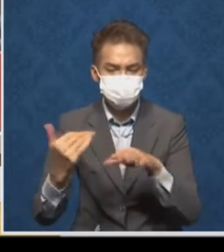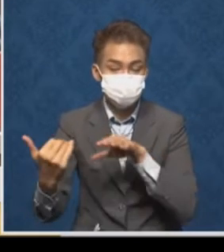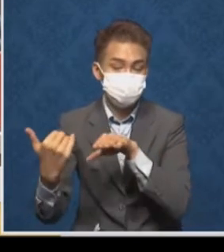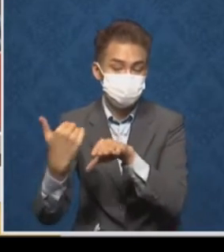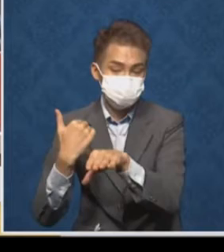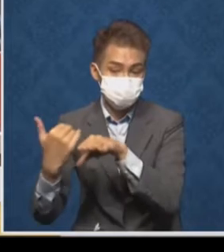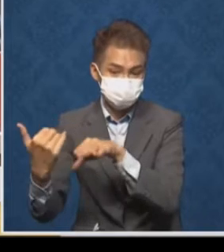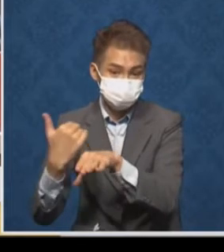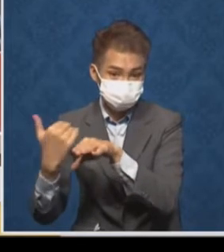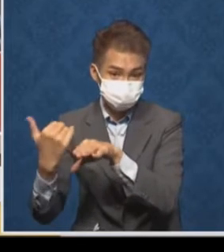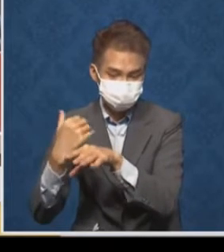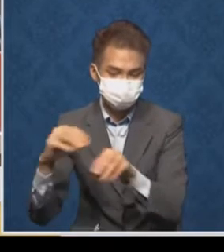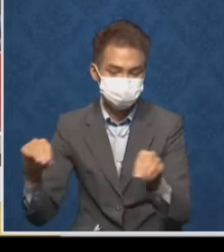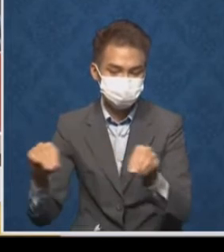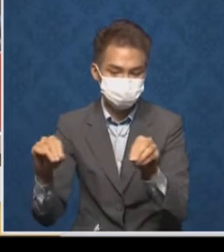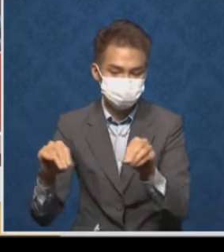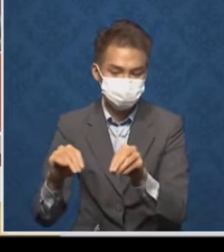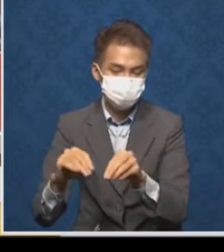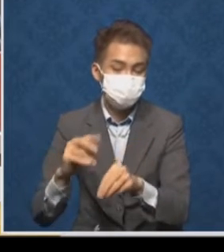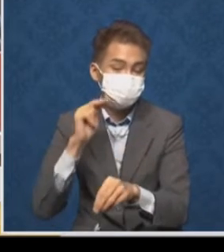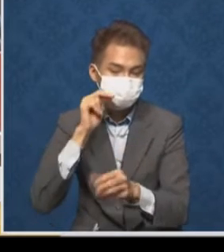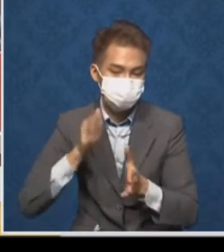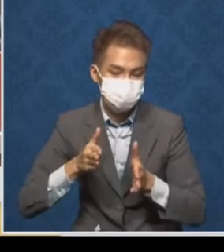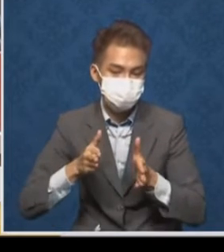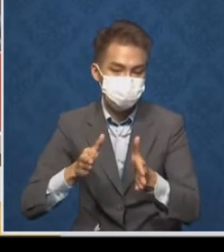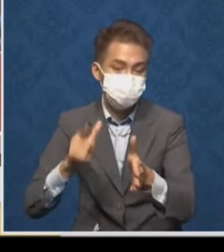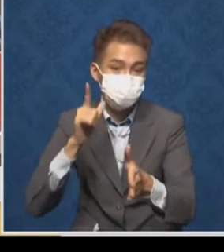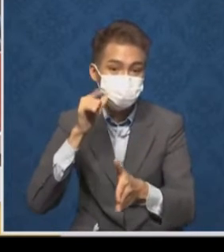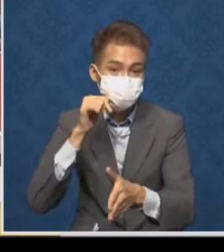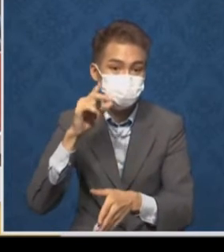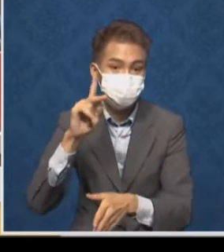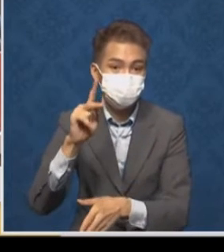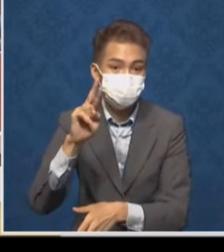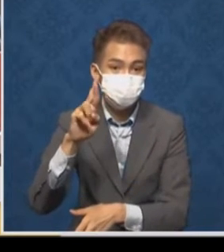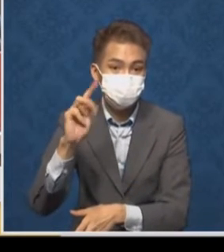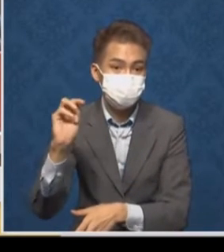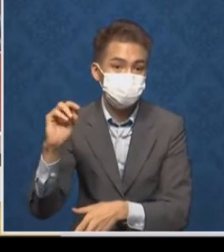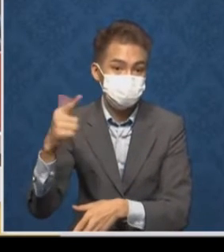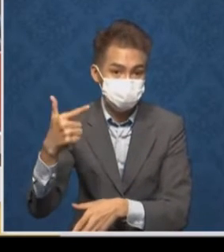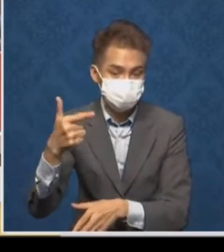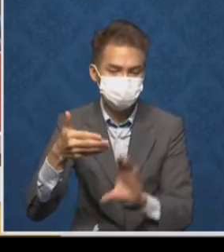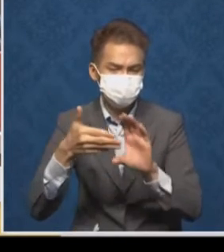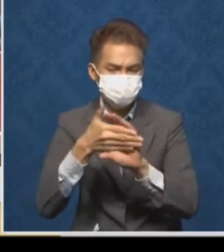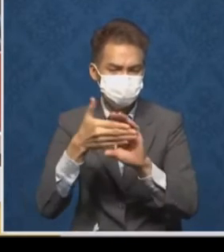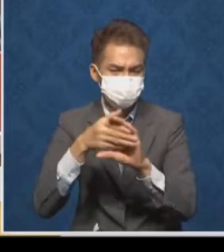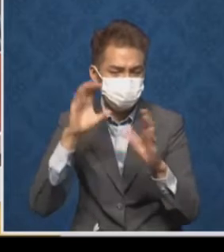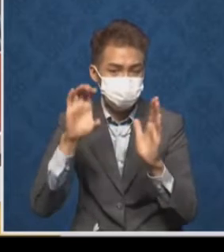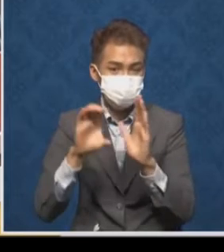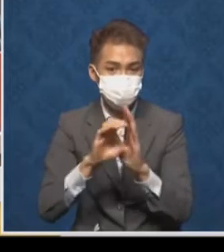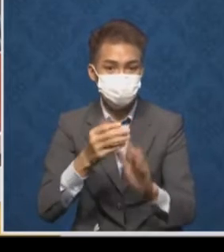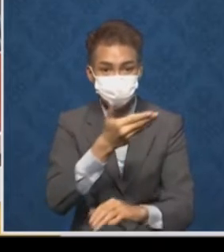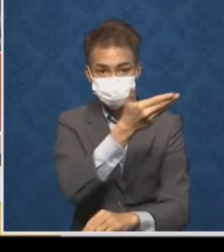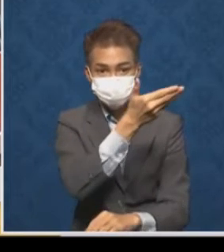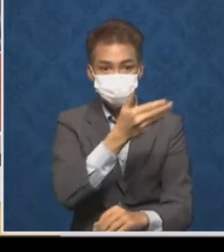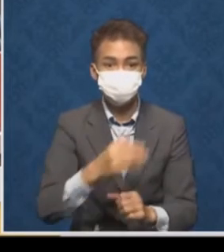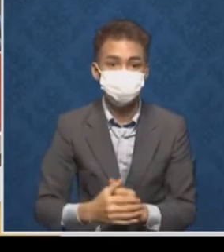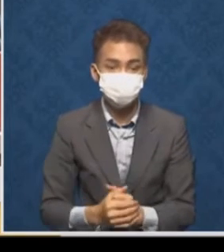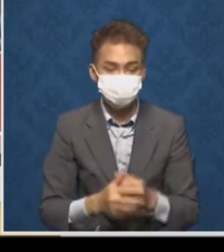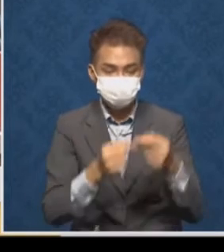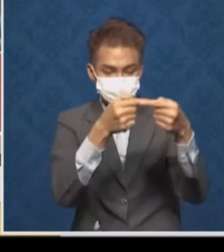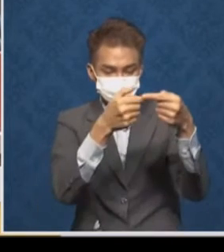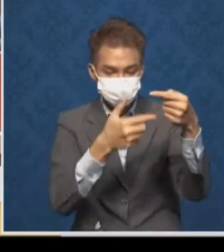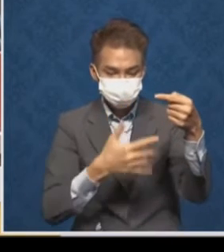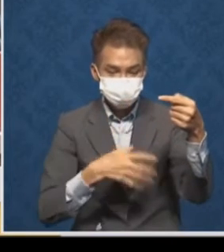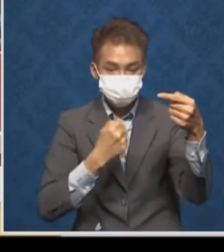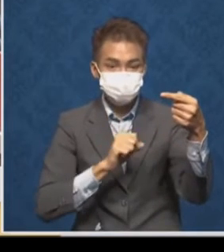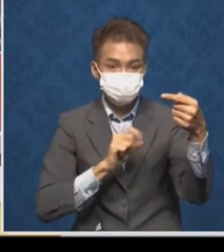ที่อยู่ริมแม่น้ำแม่กองเนี่ยได้เกิดความชุ่มเสียหอยคอให้ทางไฟโสดได้ขึ้นภาพได้ครับที่ผมได้ส่งภาพให้ทั้งหมด14ภา